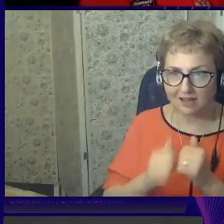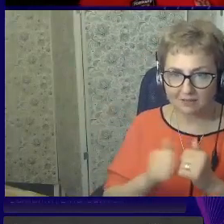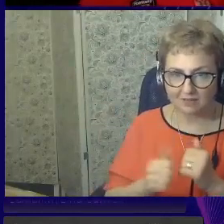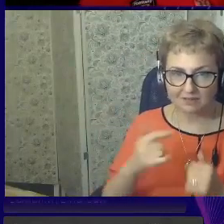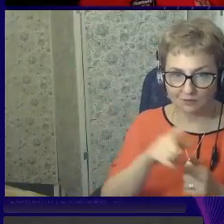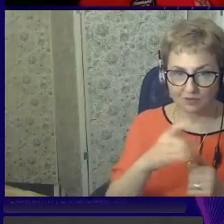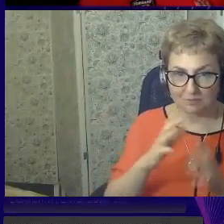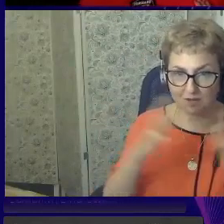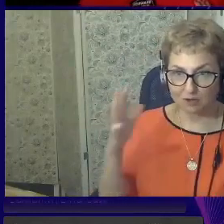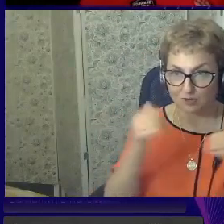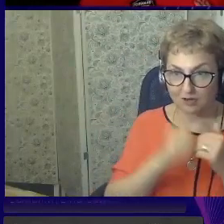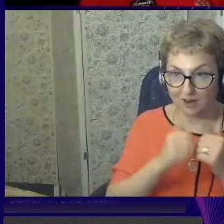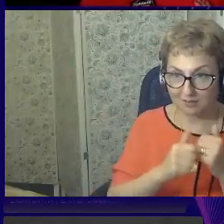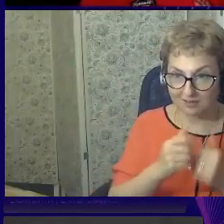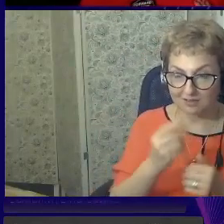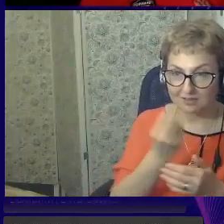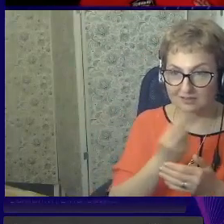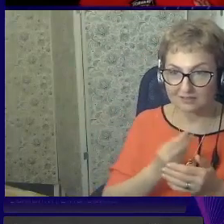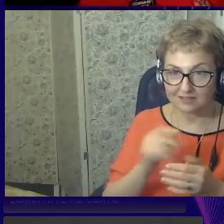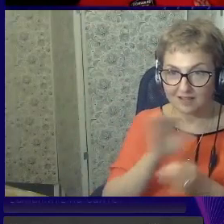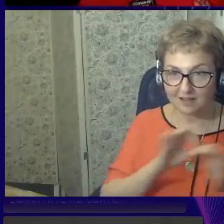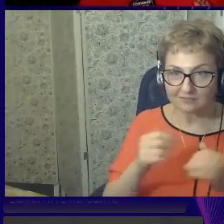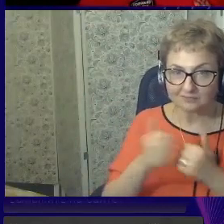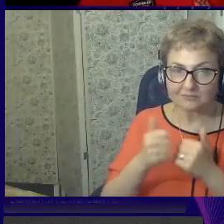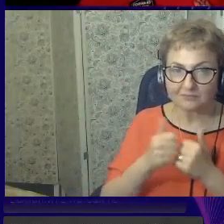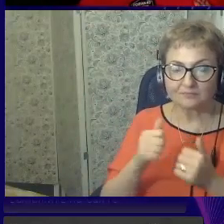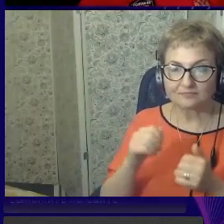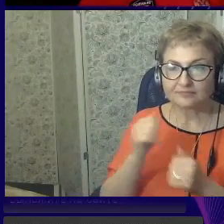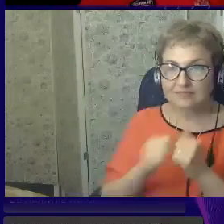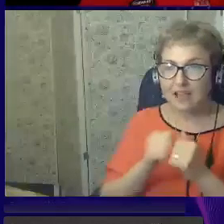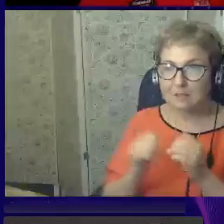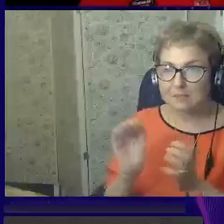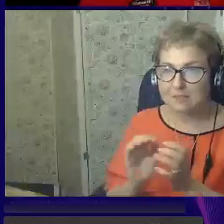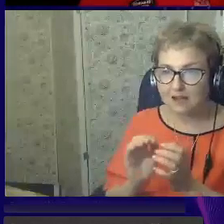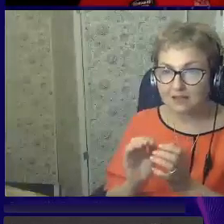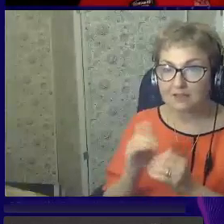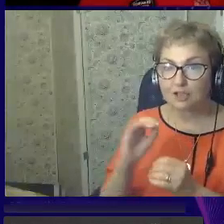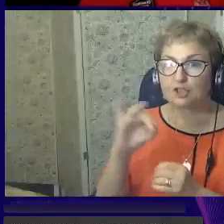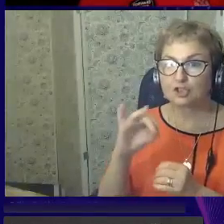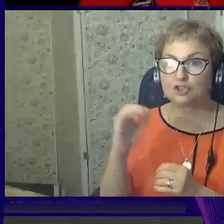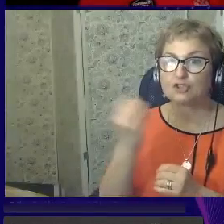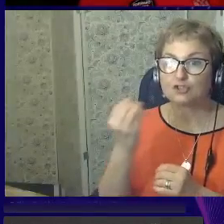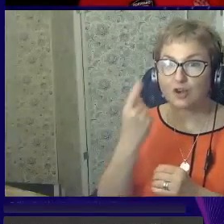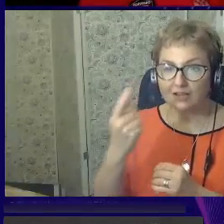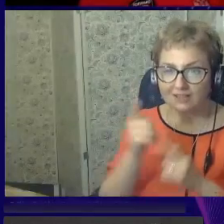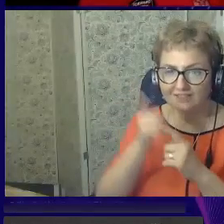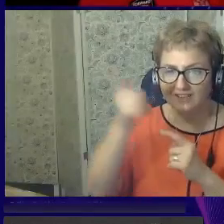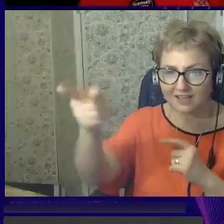нас большой камень на карте обозначен, рядом с ним маленький камень. И еще один камень